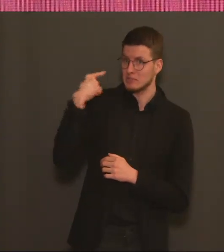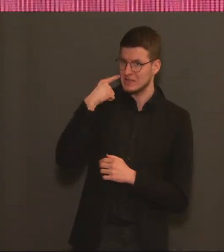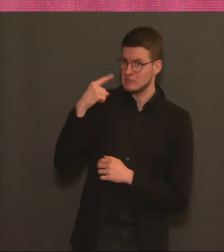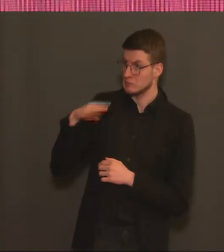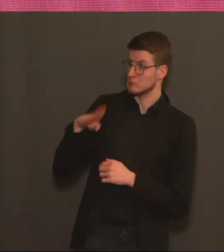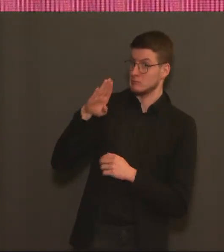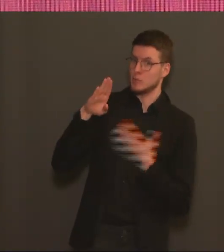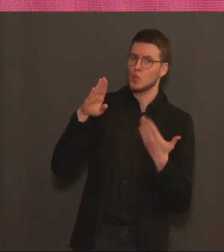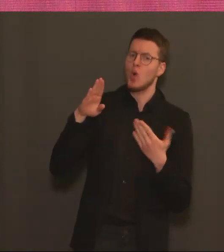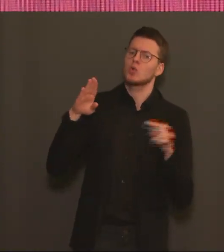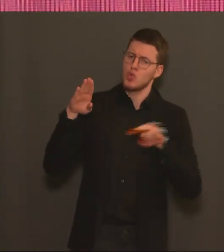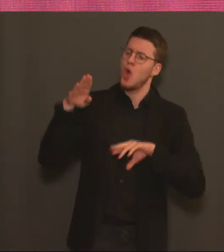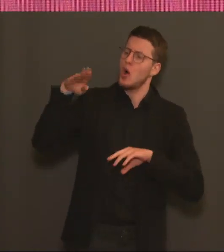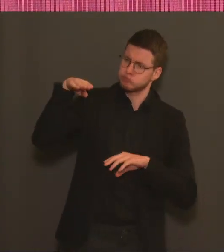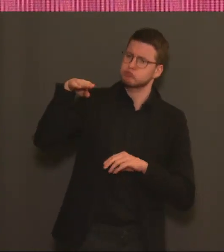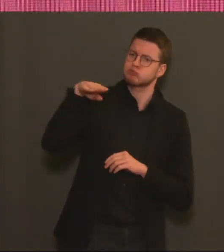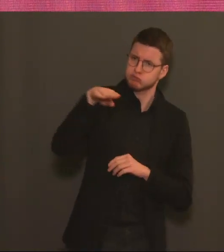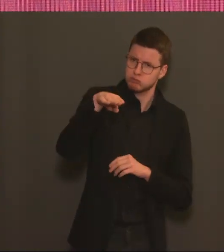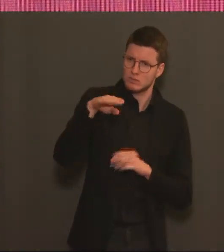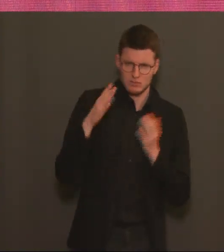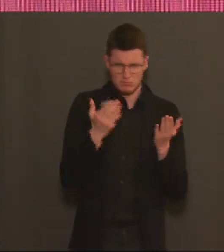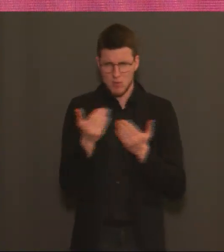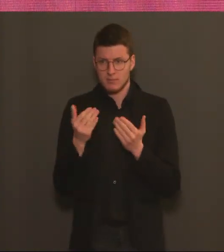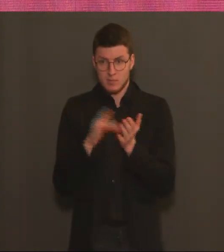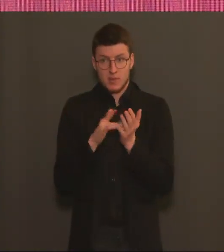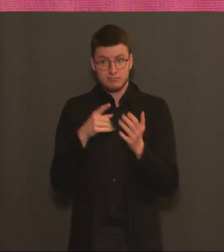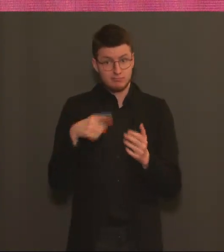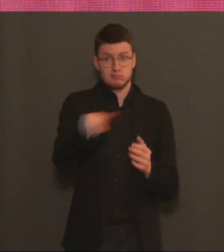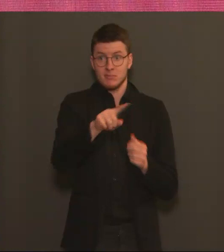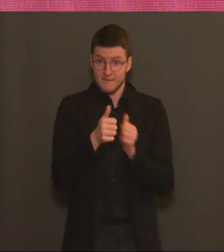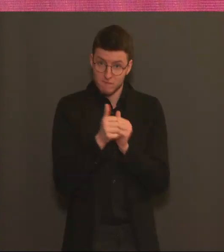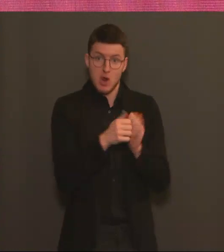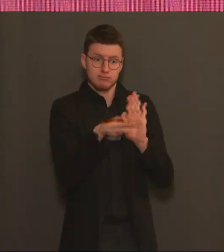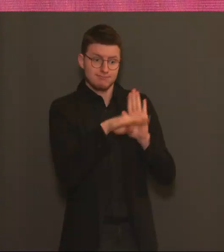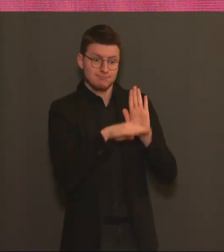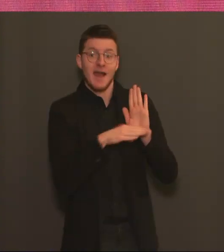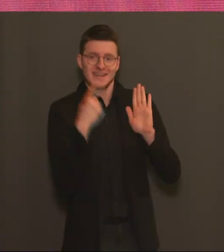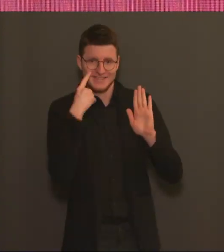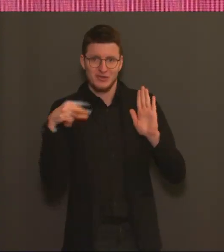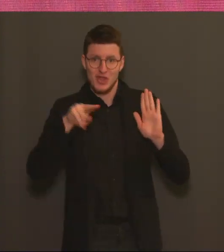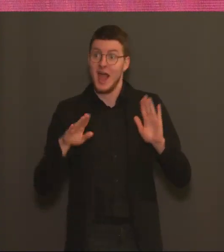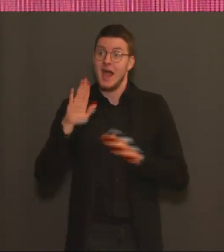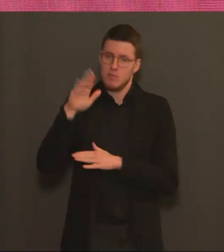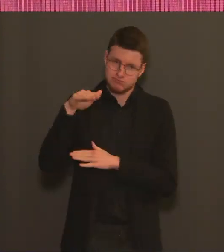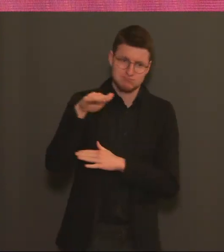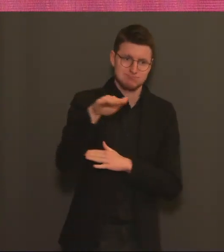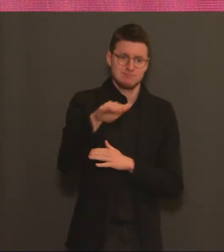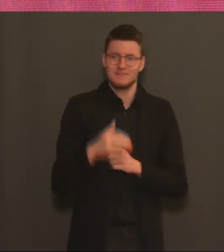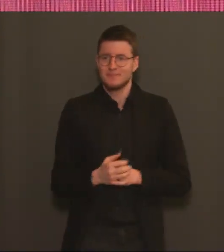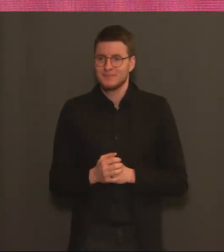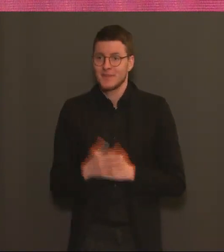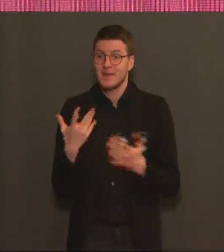Jullie vastberadenheid om de maatregelen te volgen loont. Met het vaccin zullen we de pandemie